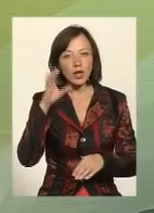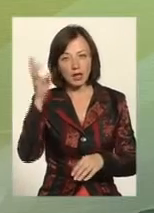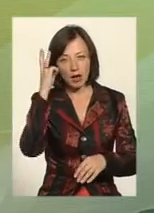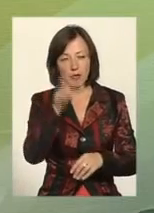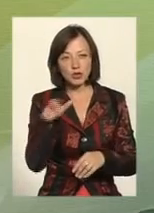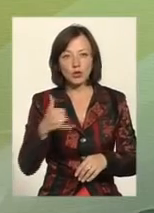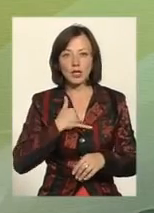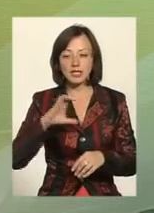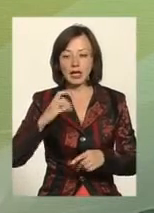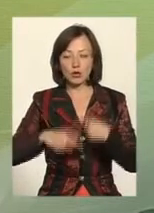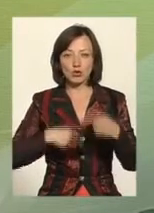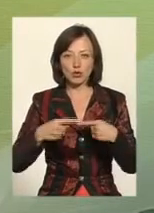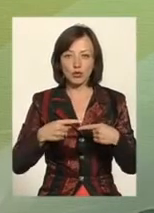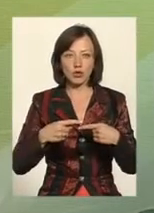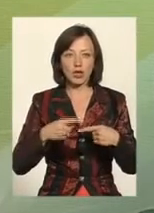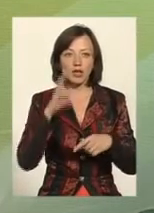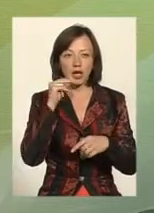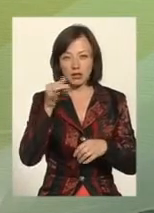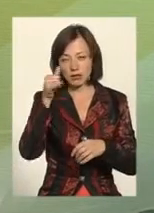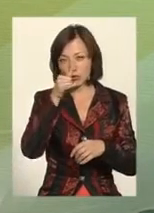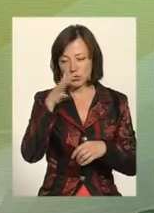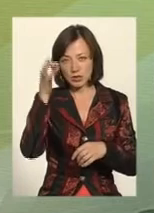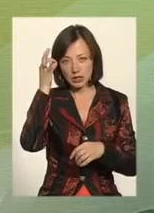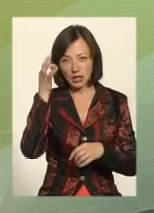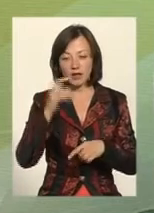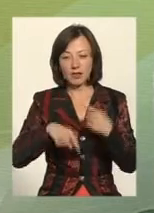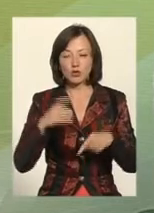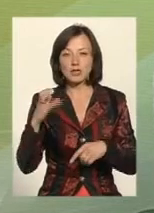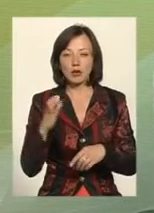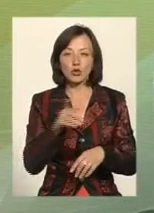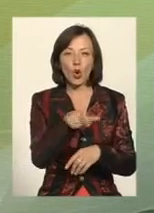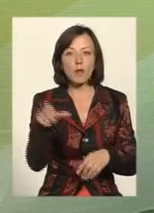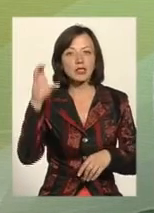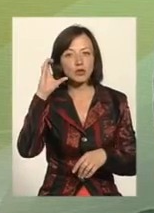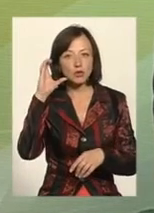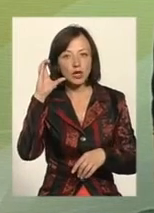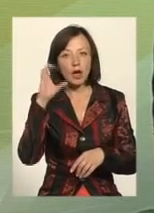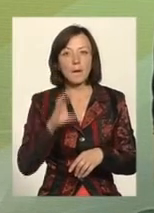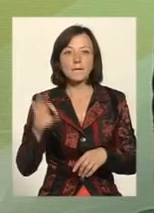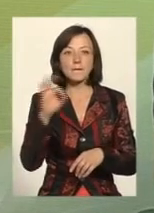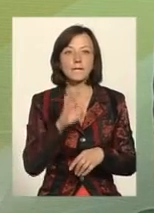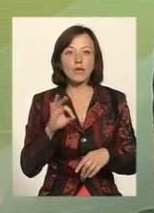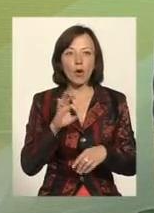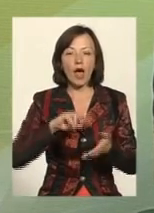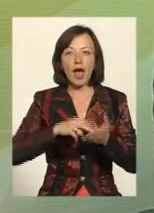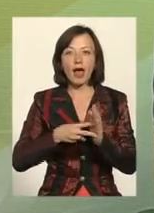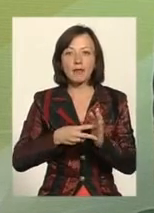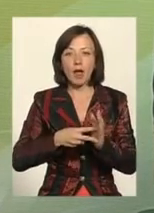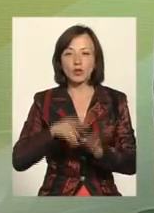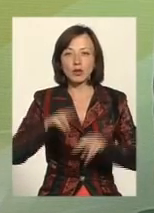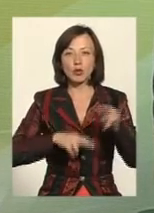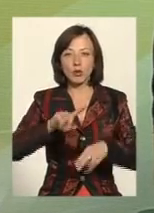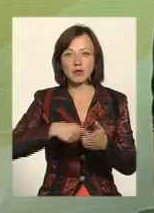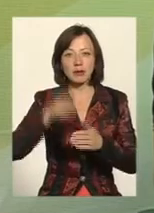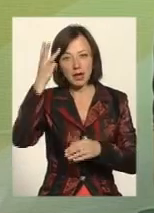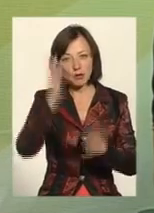В нас цю середу наступну, яка дата, не можу зараз згадати, буквально наступну середу, будуть громадські слухання щодо генплану забудови міста Хмельницького